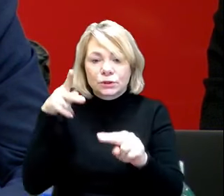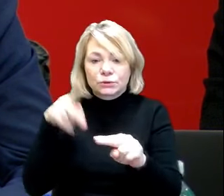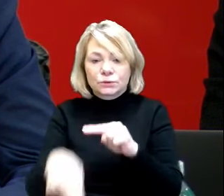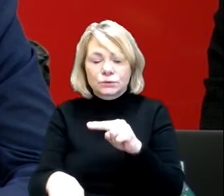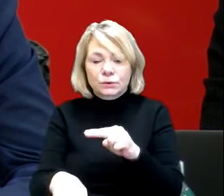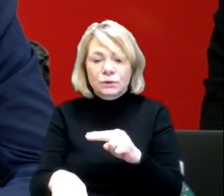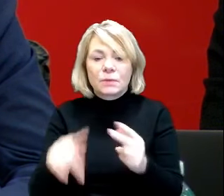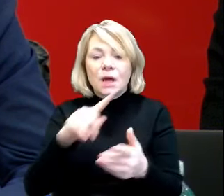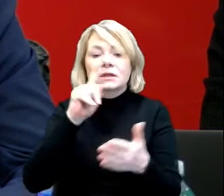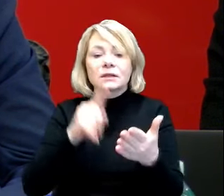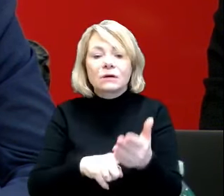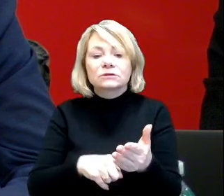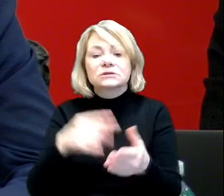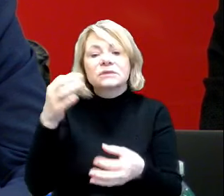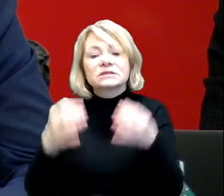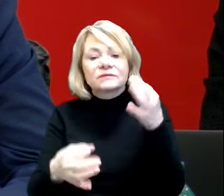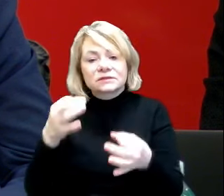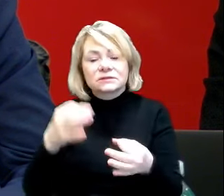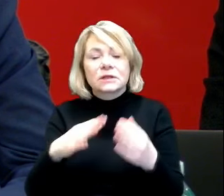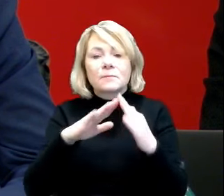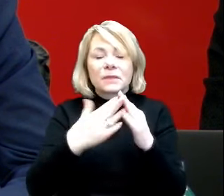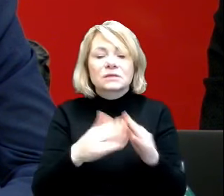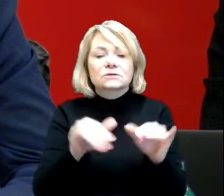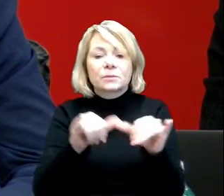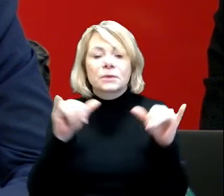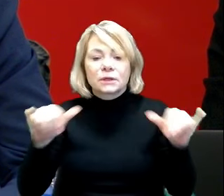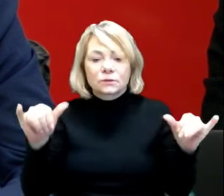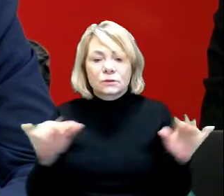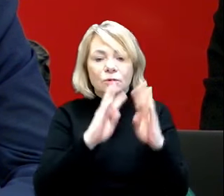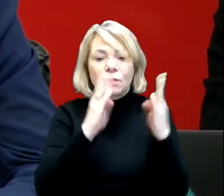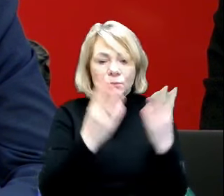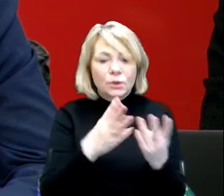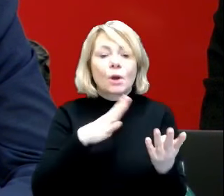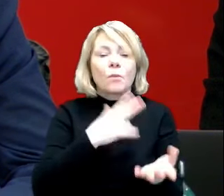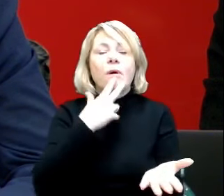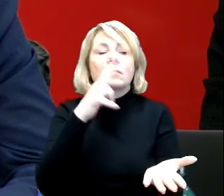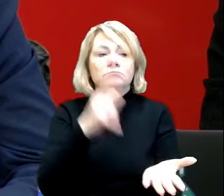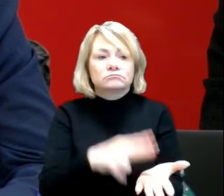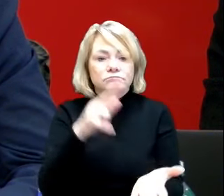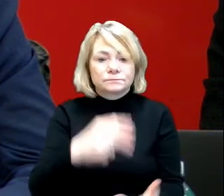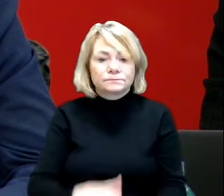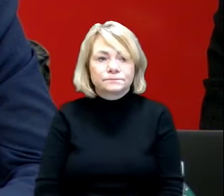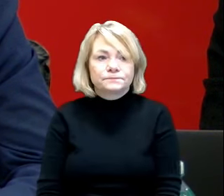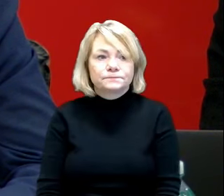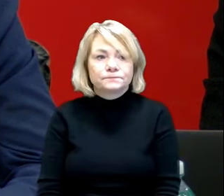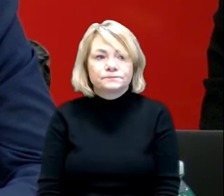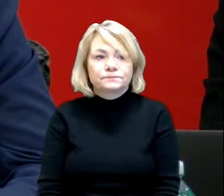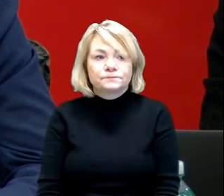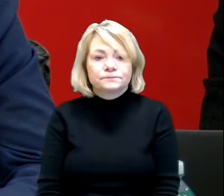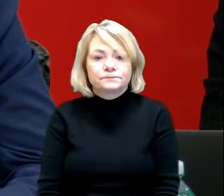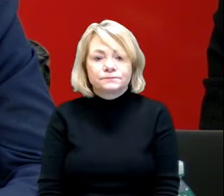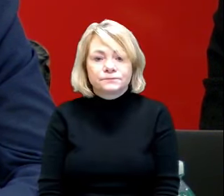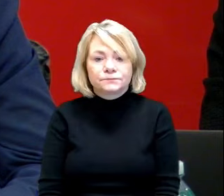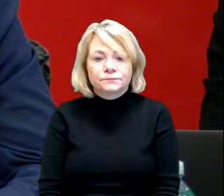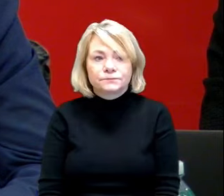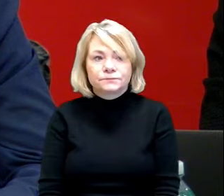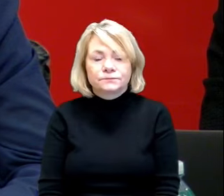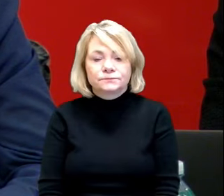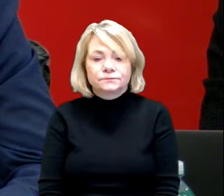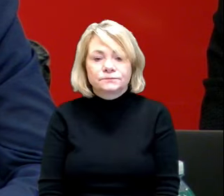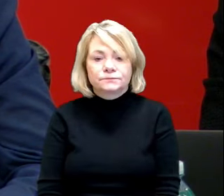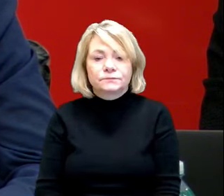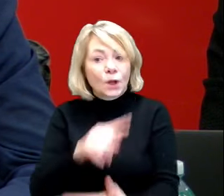svarstytas miesto plėtros strateginio planavimo komitete jam pritarta ar turėtumėt klausimų pranešėjai